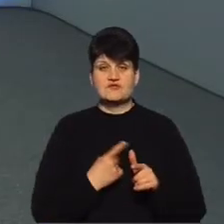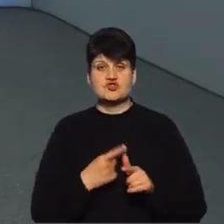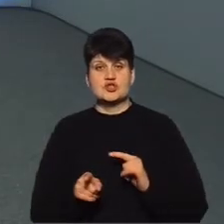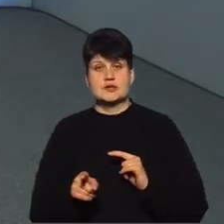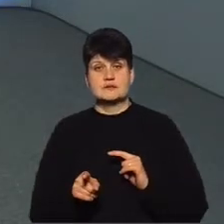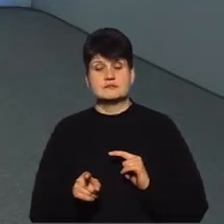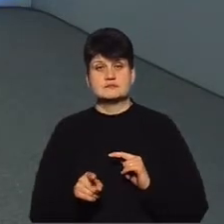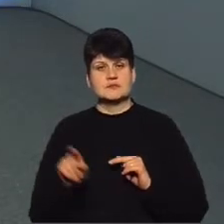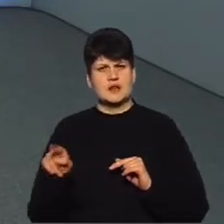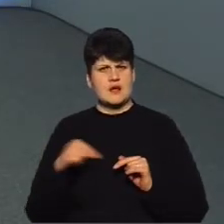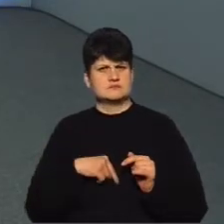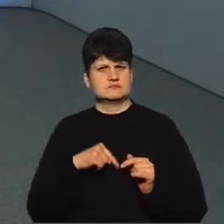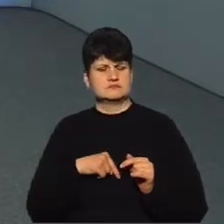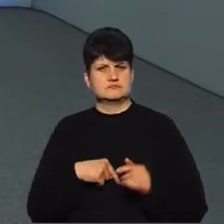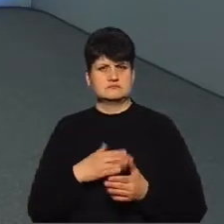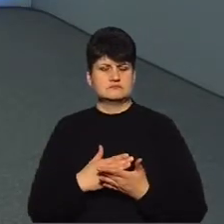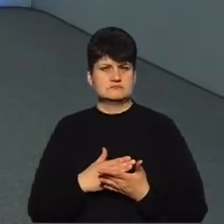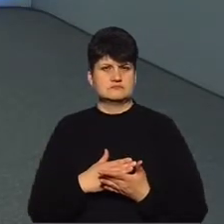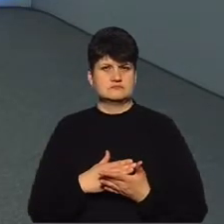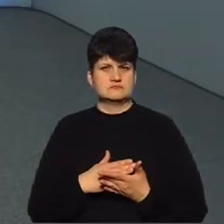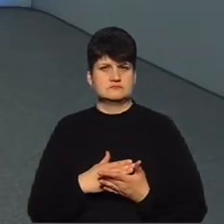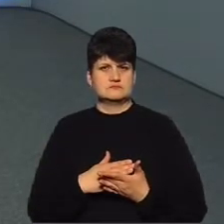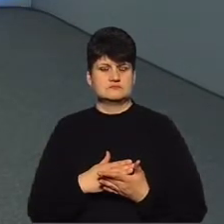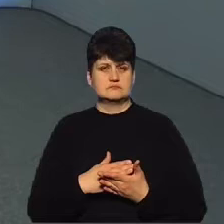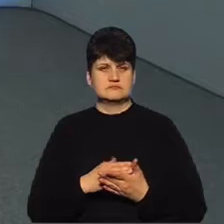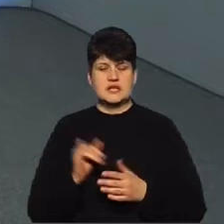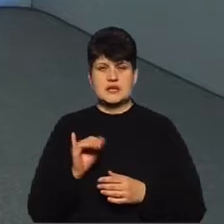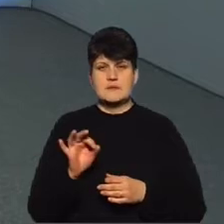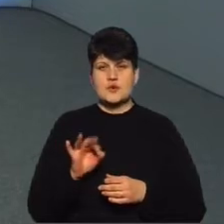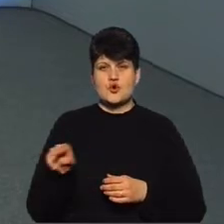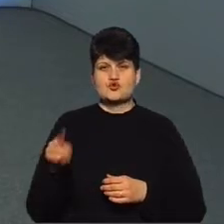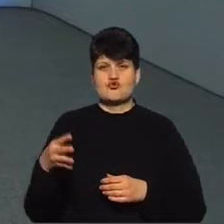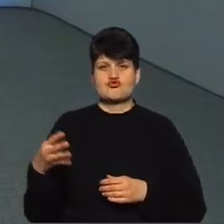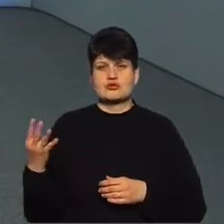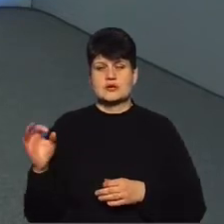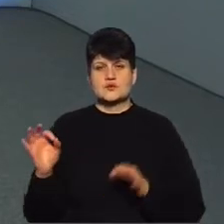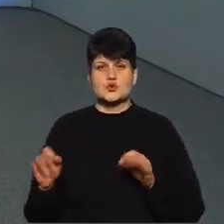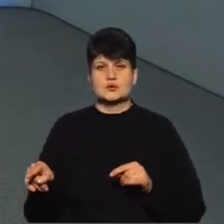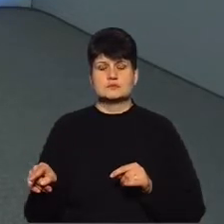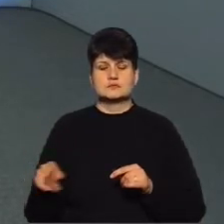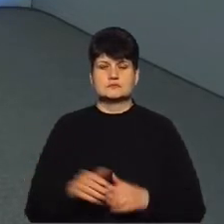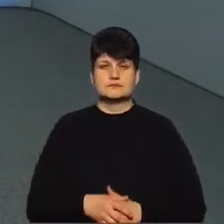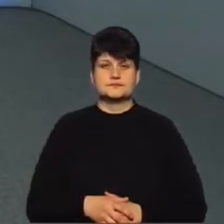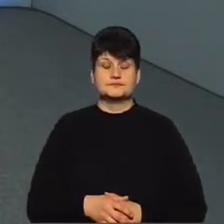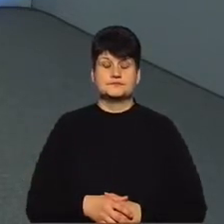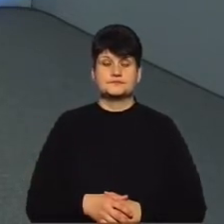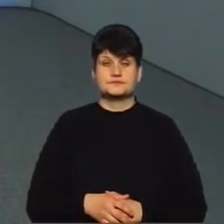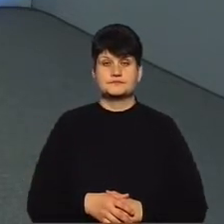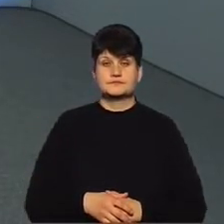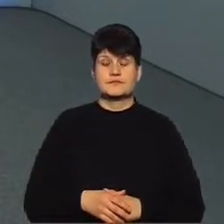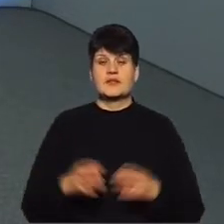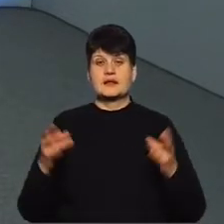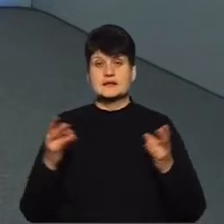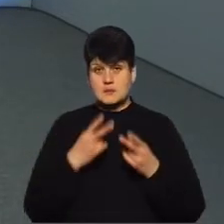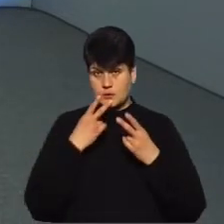і емоційна складова? І про оцих 44, що ви можете сказати? Треба подивитися,